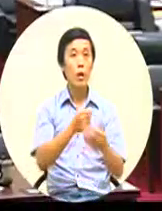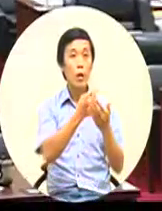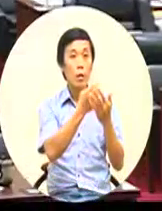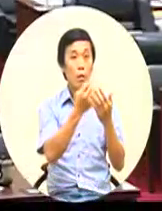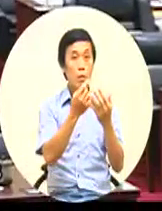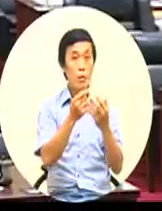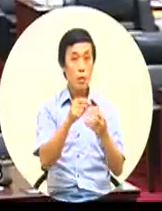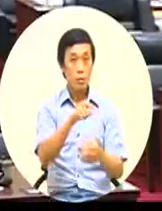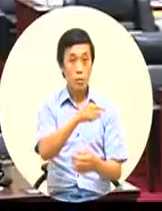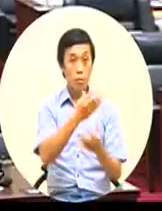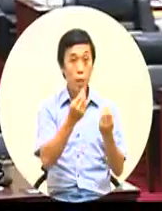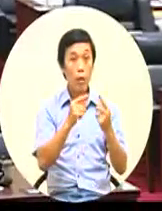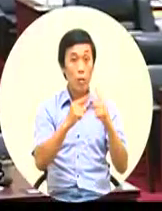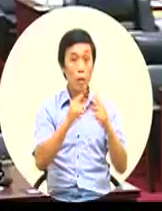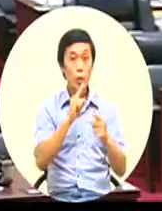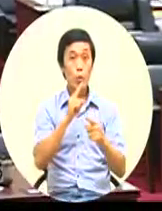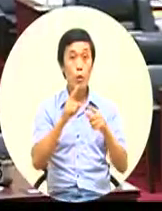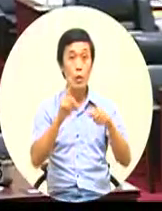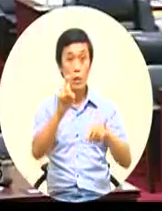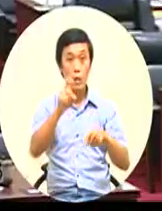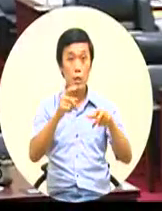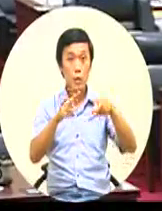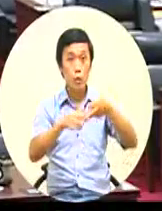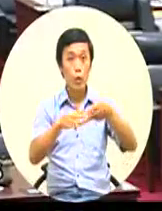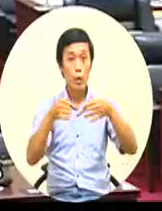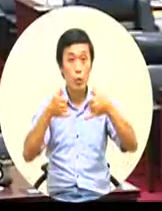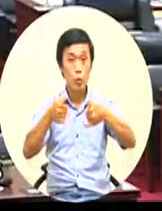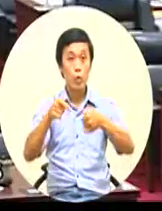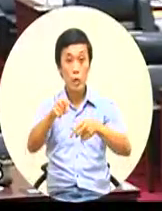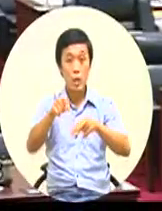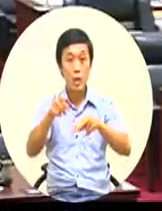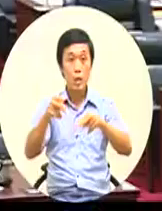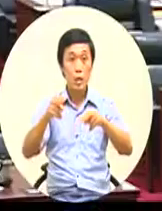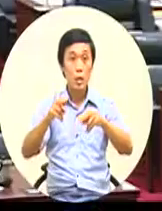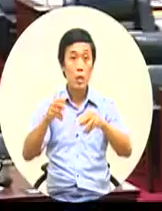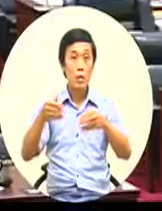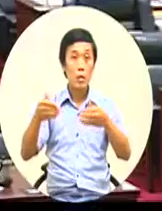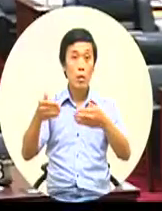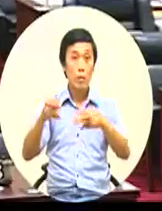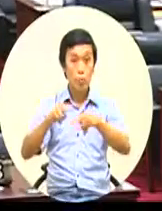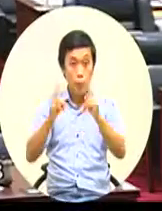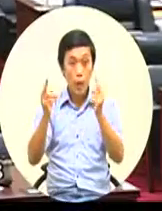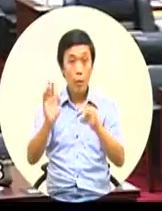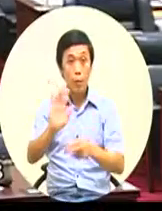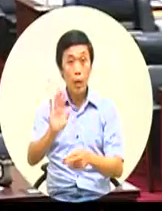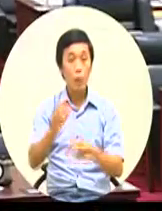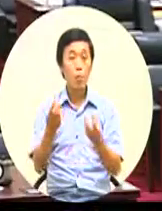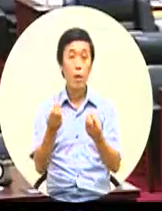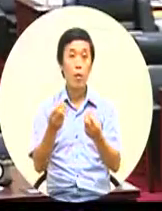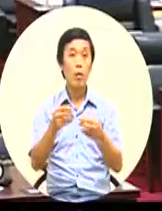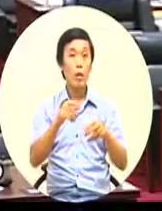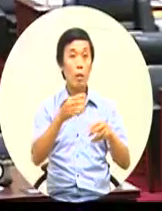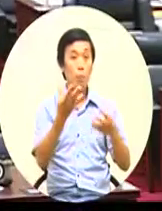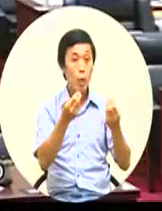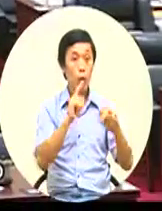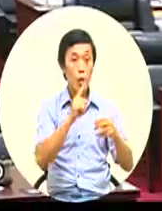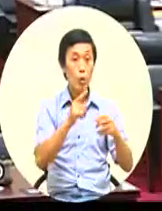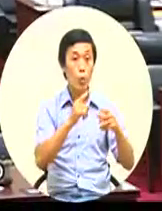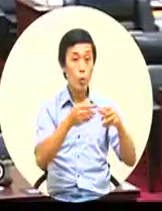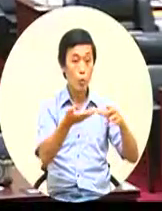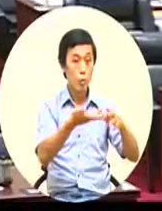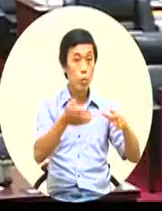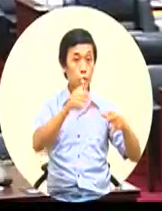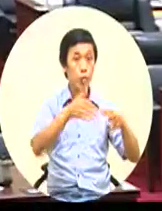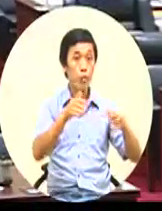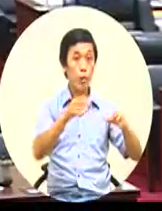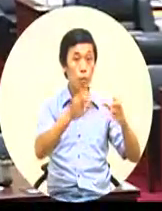人啊说石泉路不让你开通，也没有人说啊自鸿祠不要做，这些建设大家都是